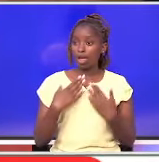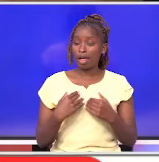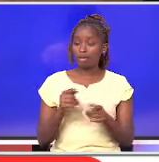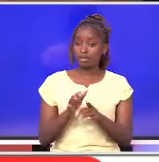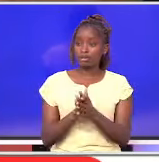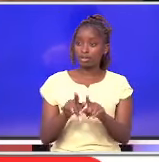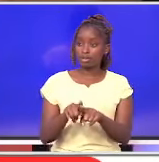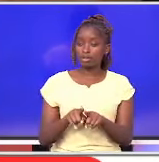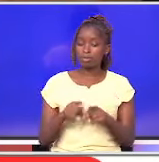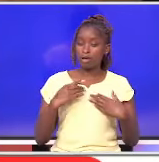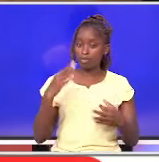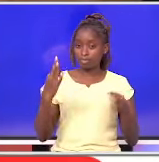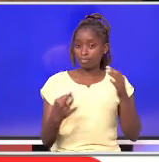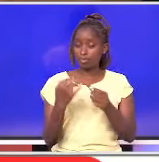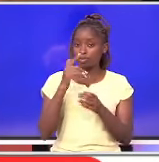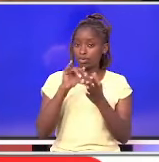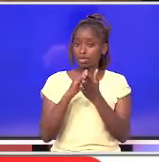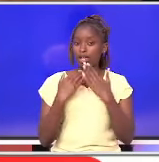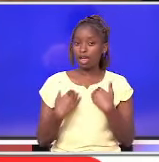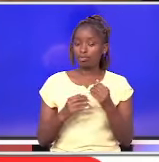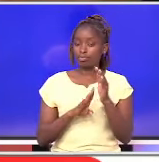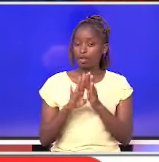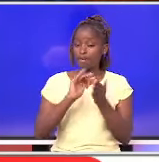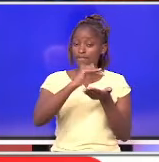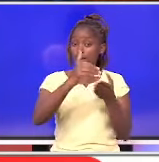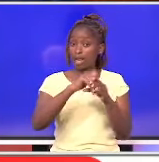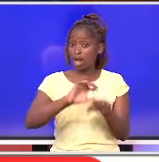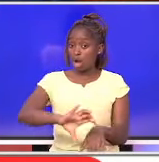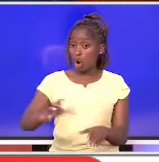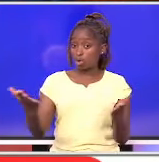mkurugenzi wa hazina ya revolving fund county wa Singishu.